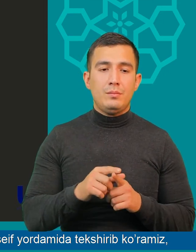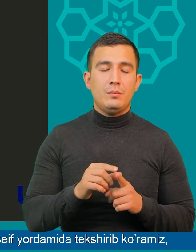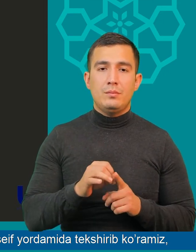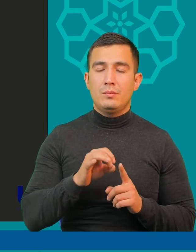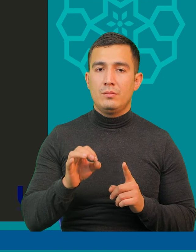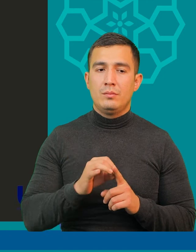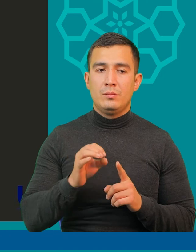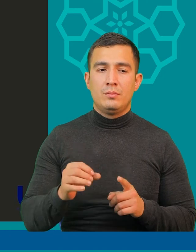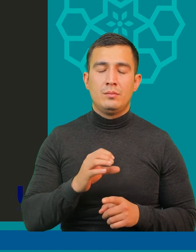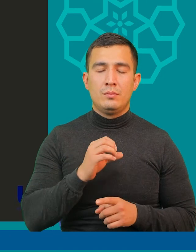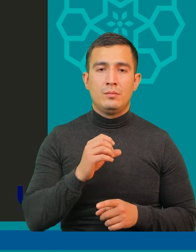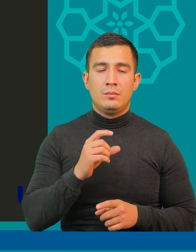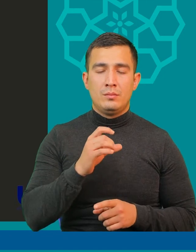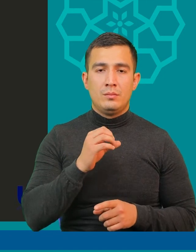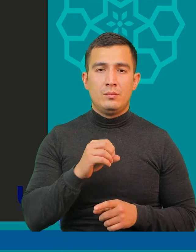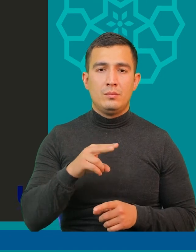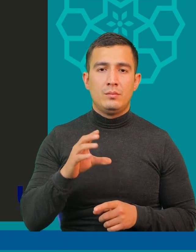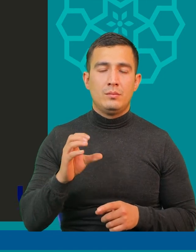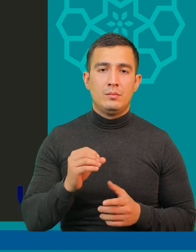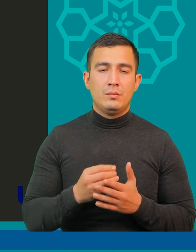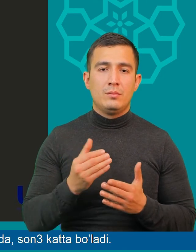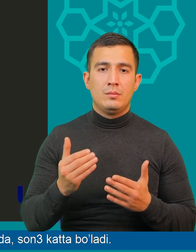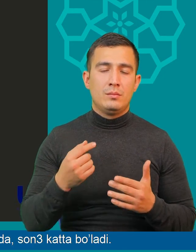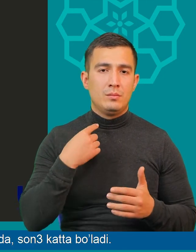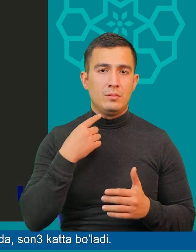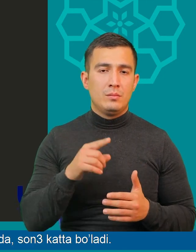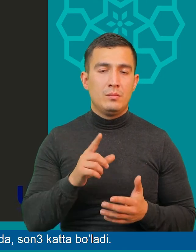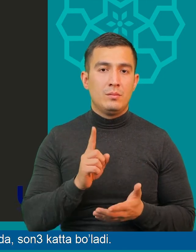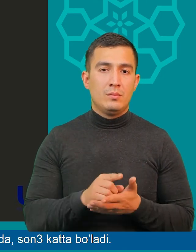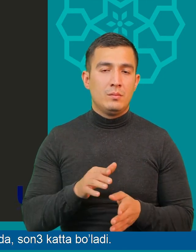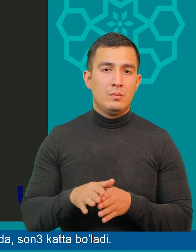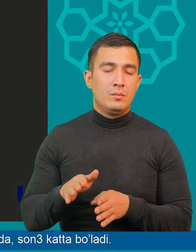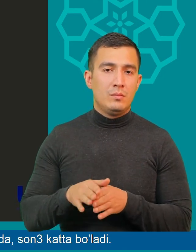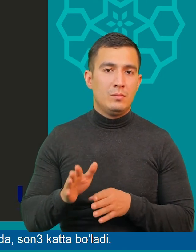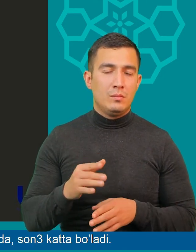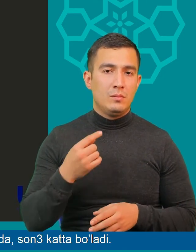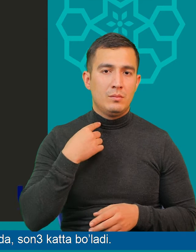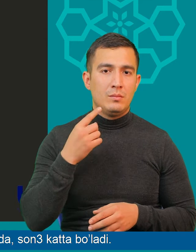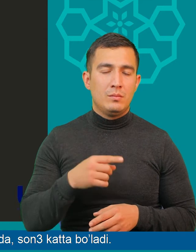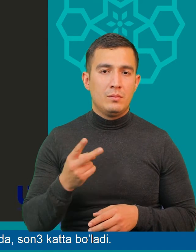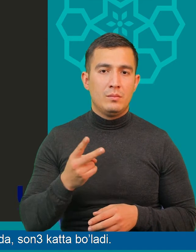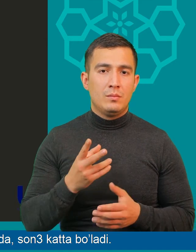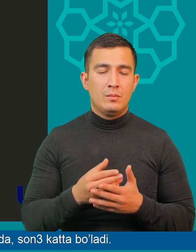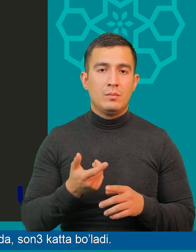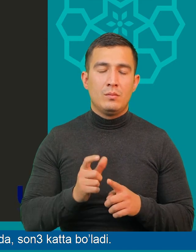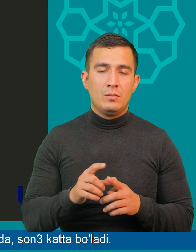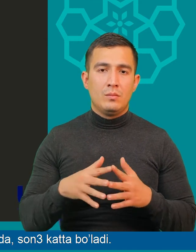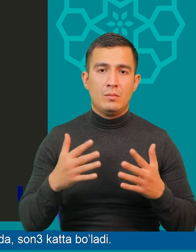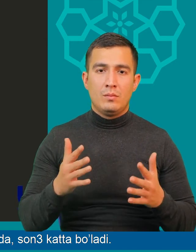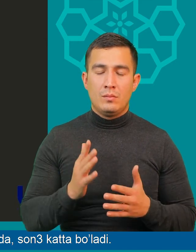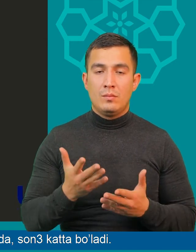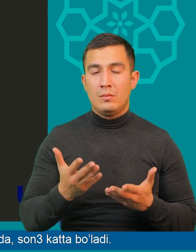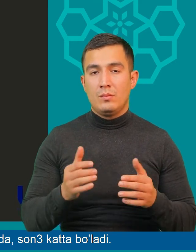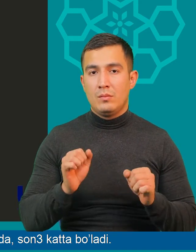tekshirib ko'ramiz. Ya'ni son 2 ham son 3 dan ham kattami? Bu shart bajarilsa, demak son 2 eng kattasi bo'ladi.